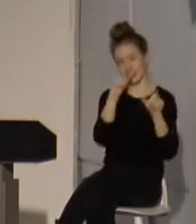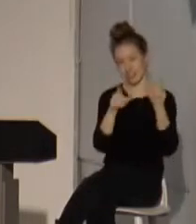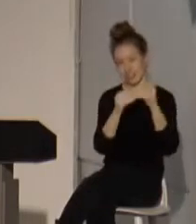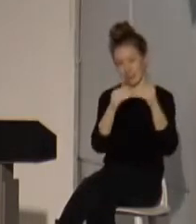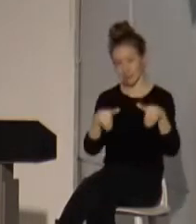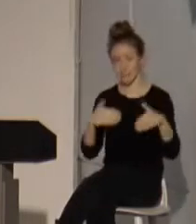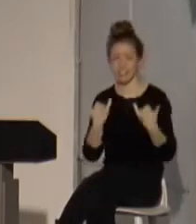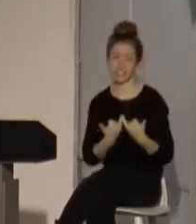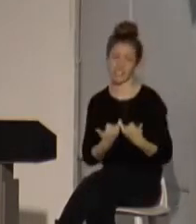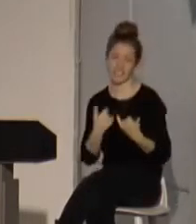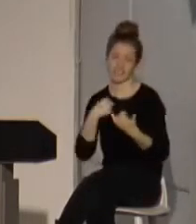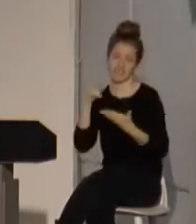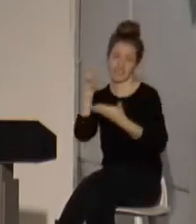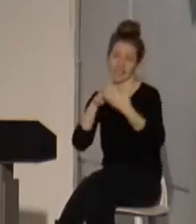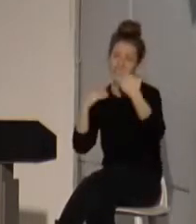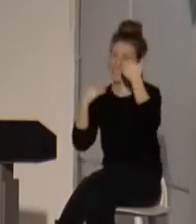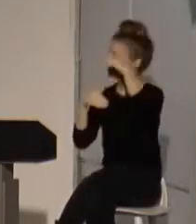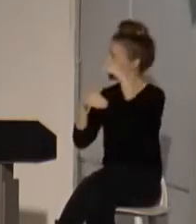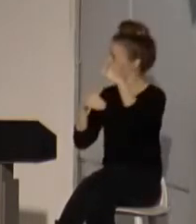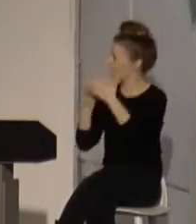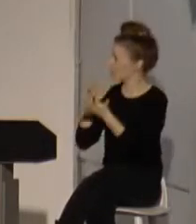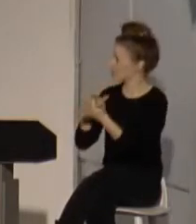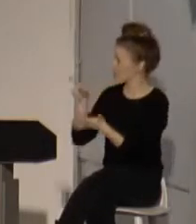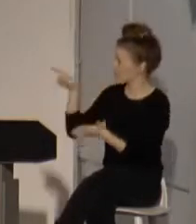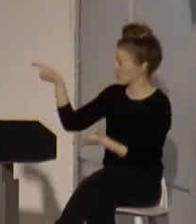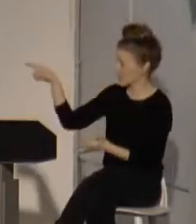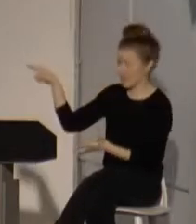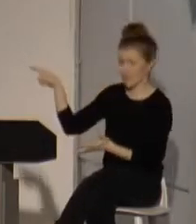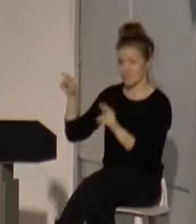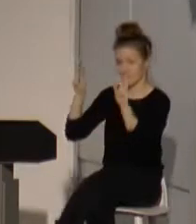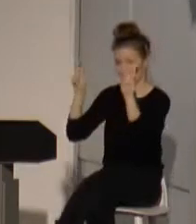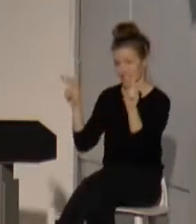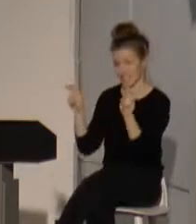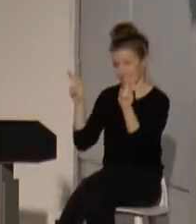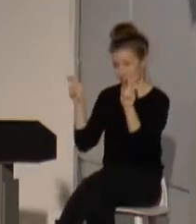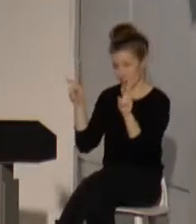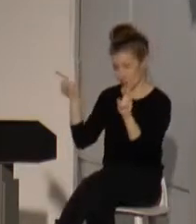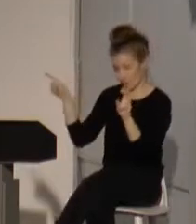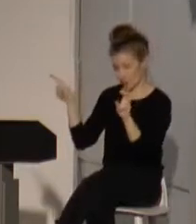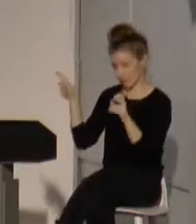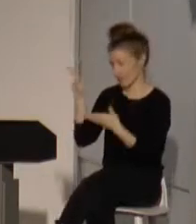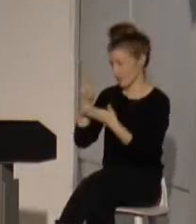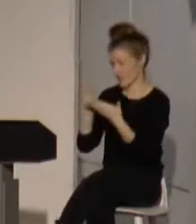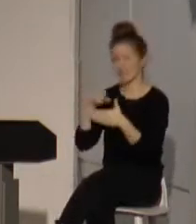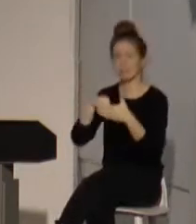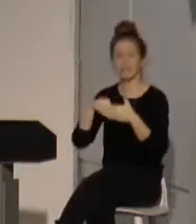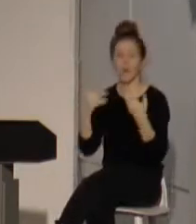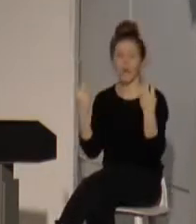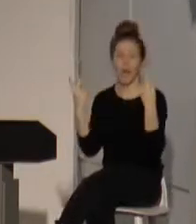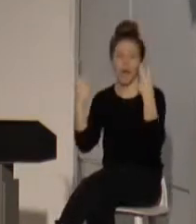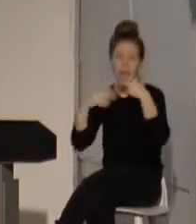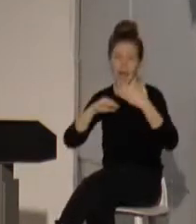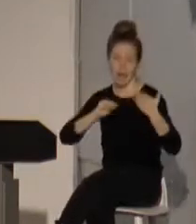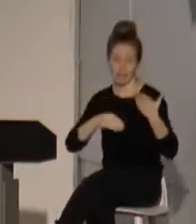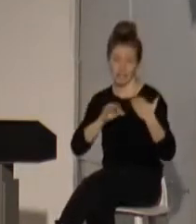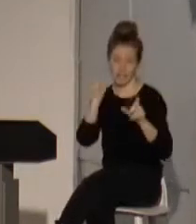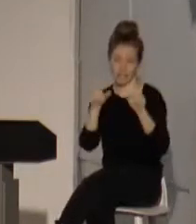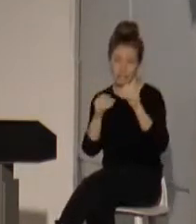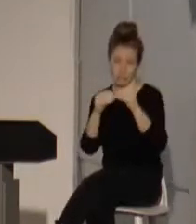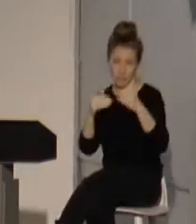הקטע שמופיע עכשיו על המסך כציטוט, זה בעצם ציטוט מתוך האמנה, אמנה של זכויות אנשים עם